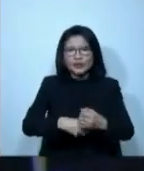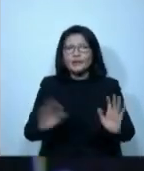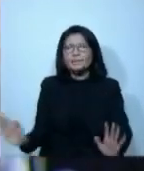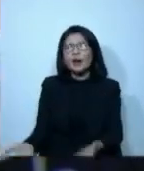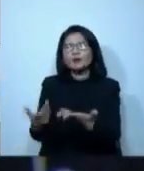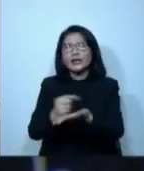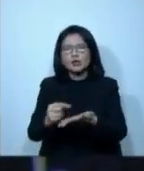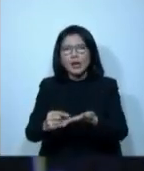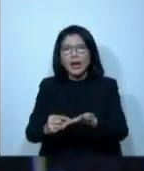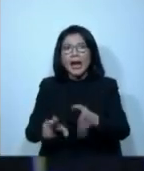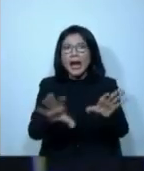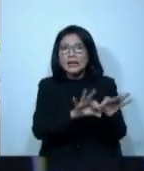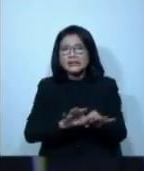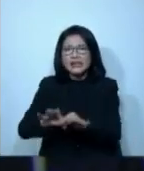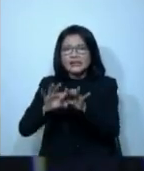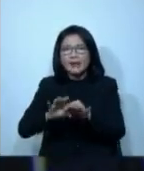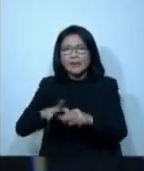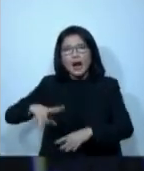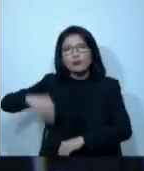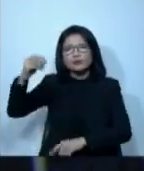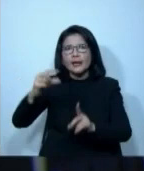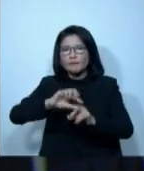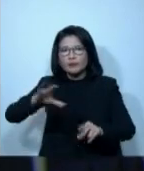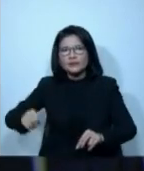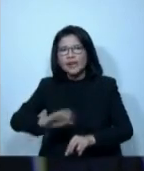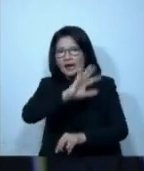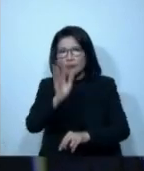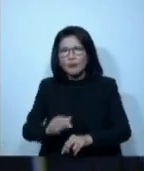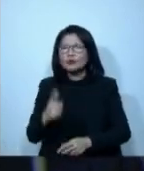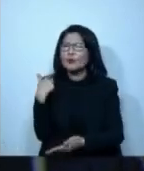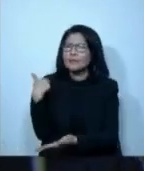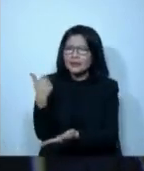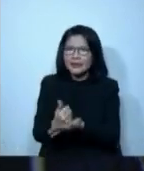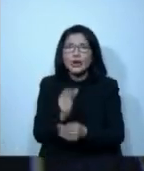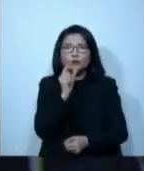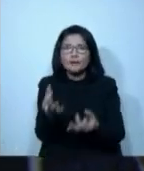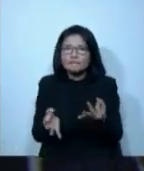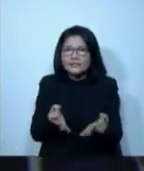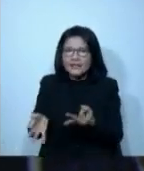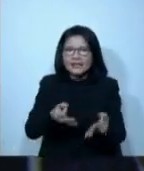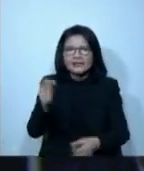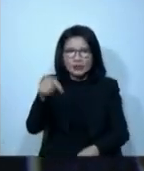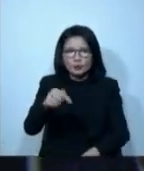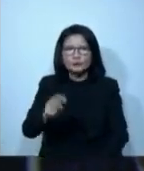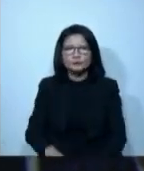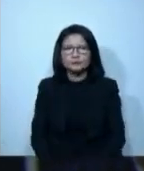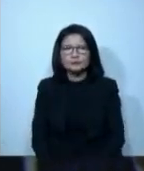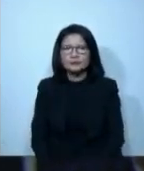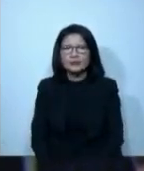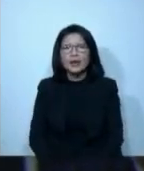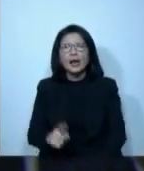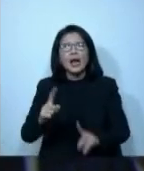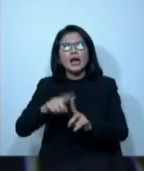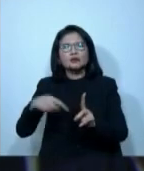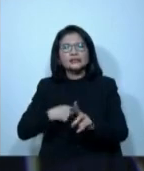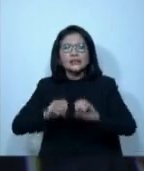sekolah. Kerjasama antara pusat, provinsi, kabupaten menjadi begitu penting untuk memfasilitasi itu, dan kemudian tugas